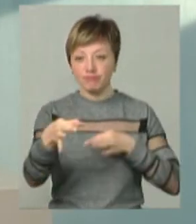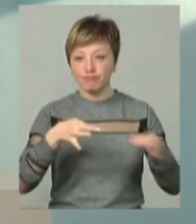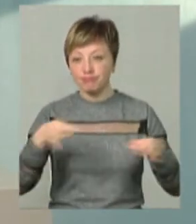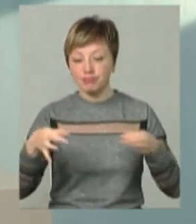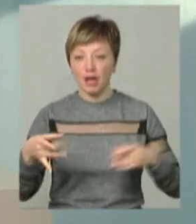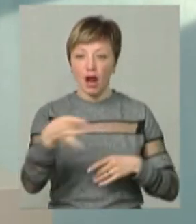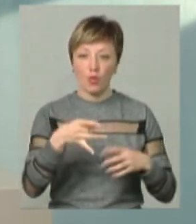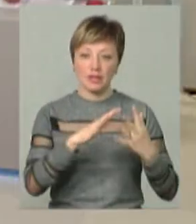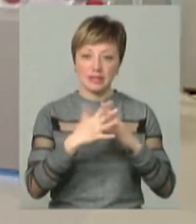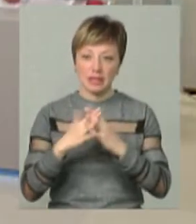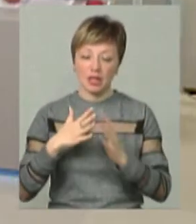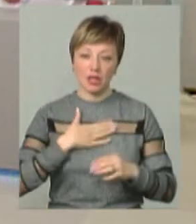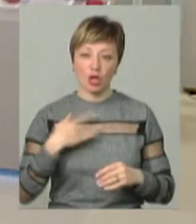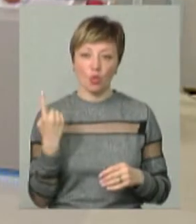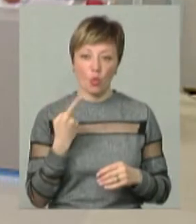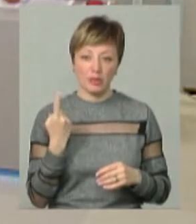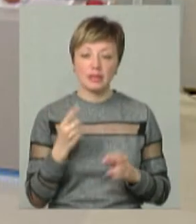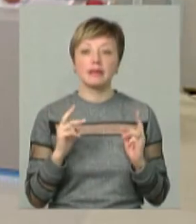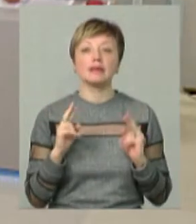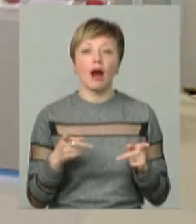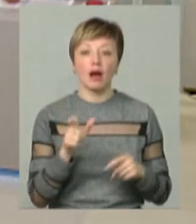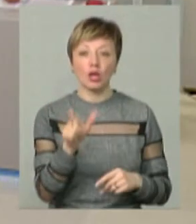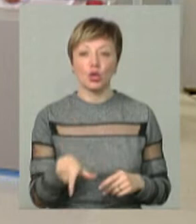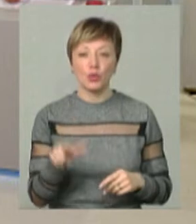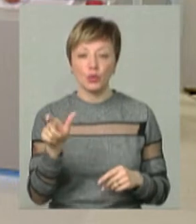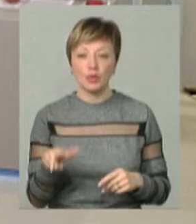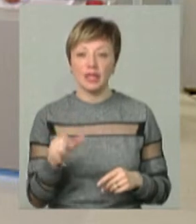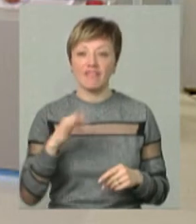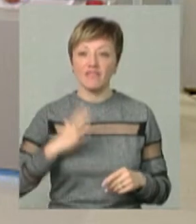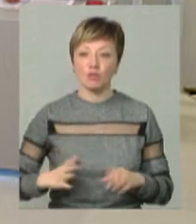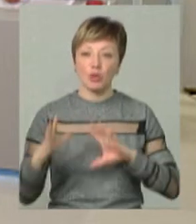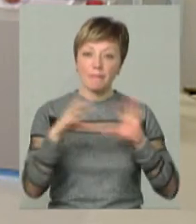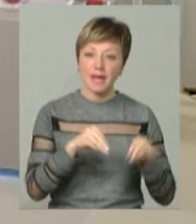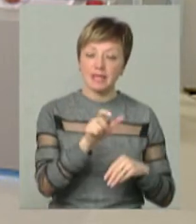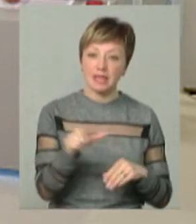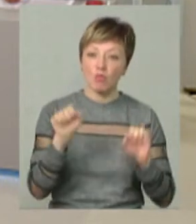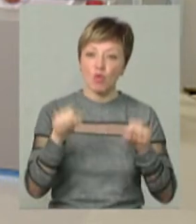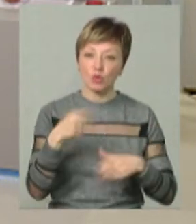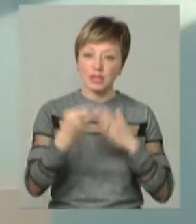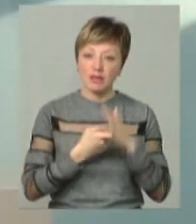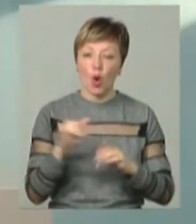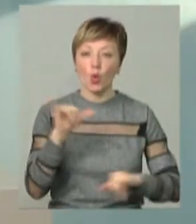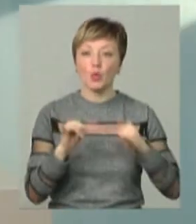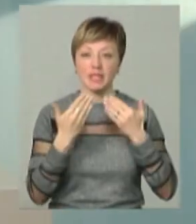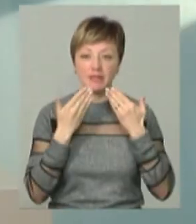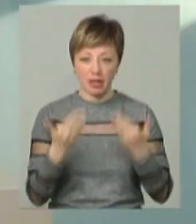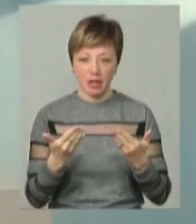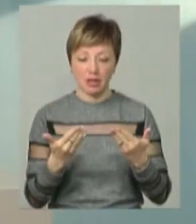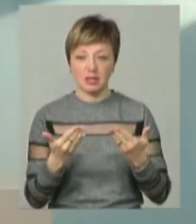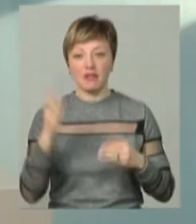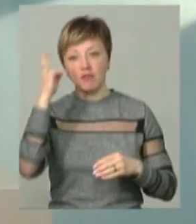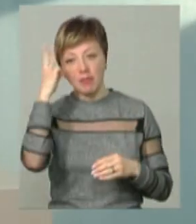і села нашої області, як люди і вимушені переселенці, зокрема, можуть дізнаватися, куди їм звертатися